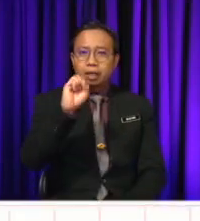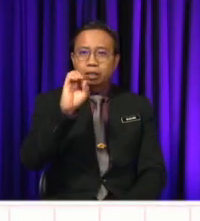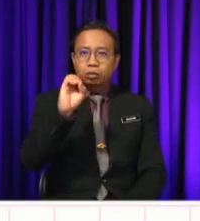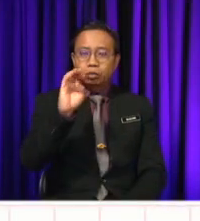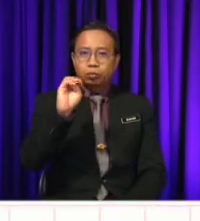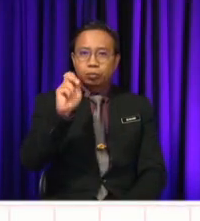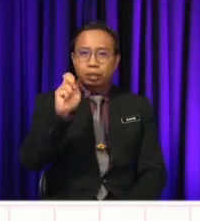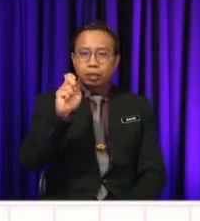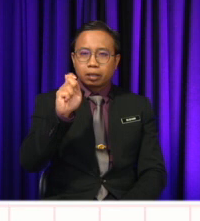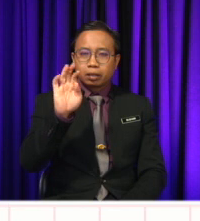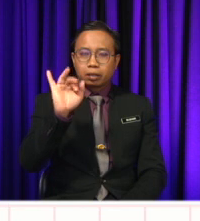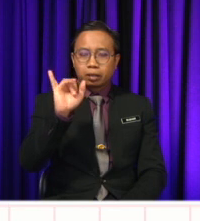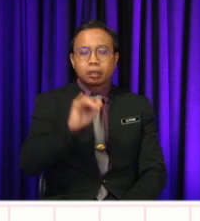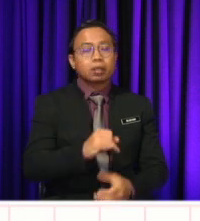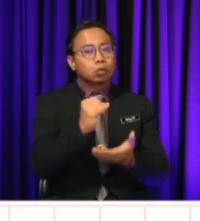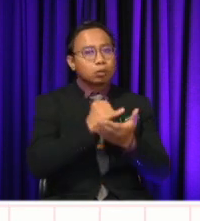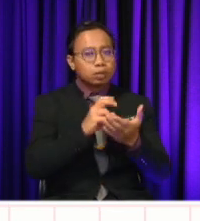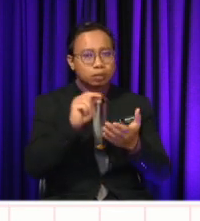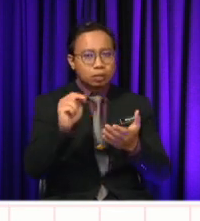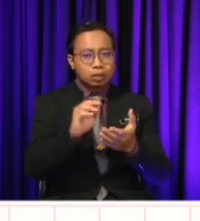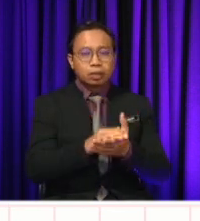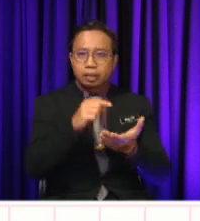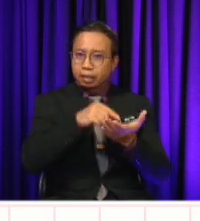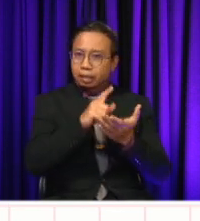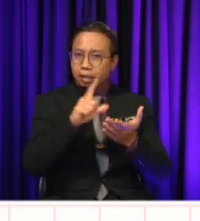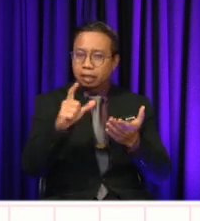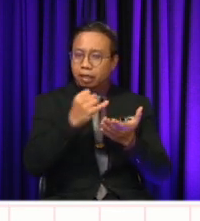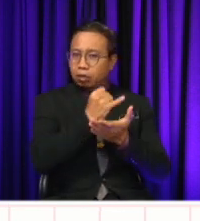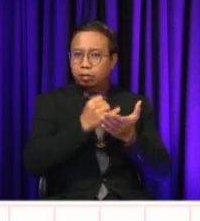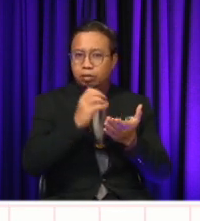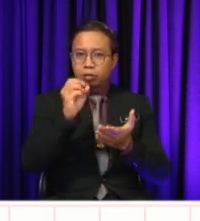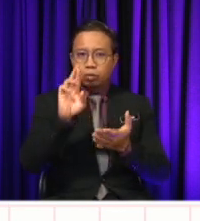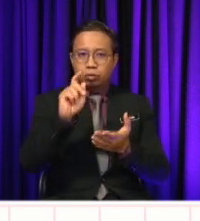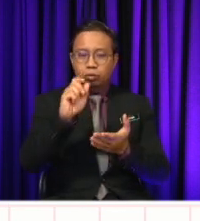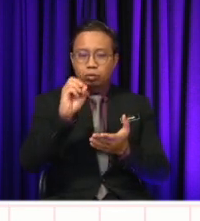yang ujung sana dan ini adalah lukisan ottografi